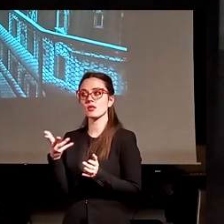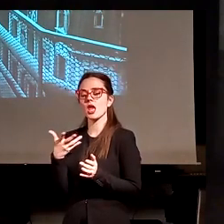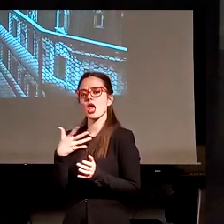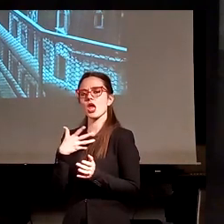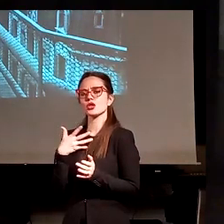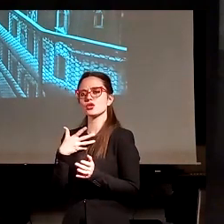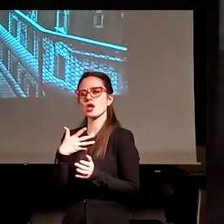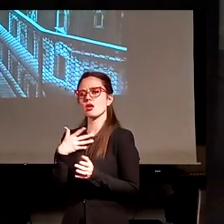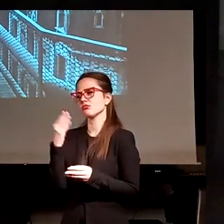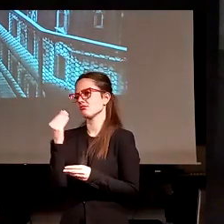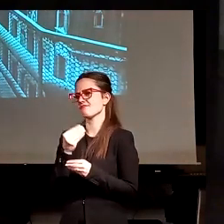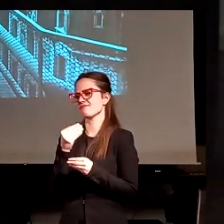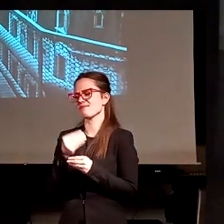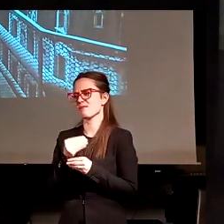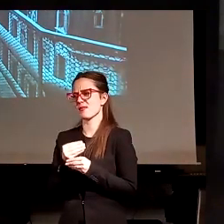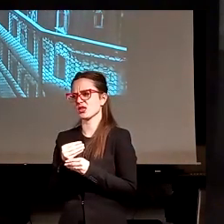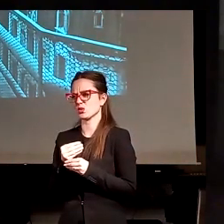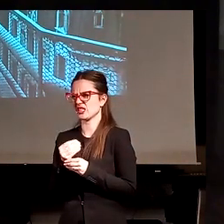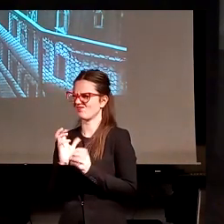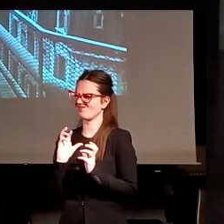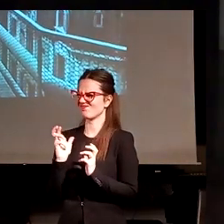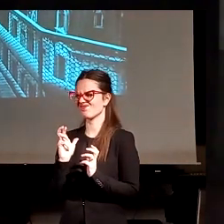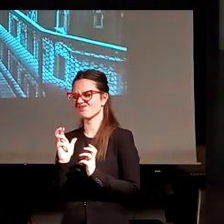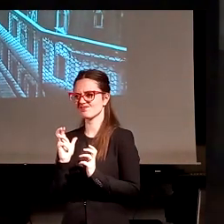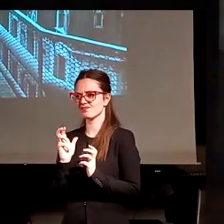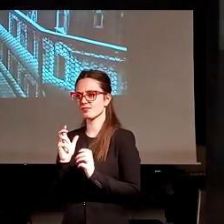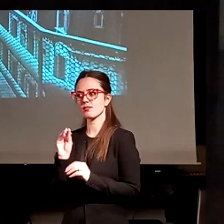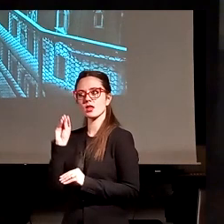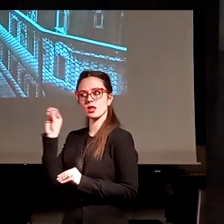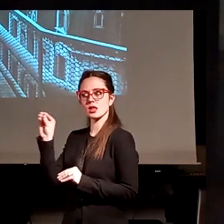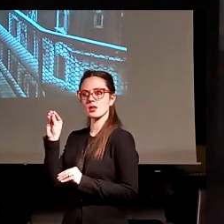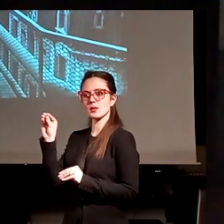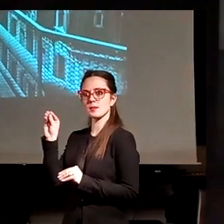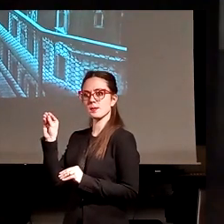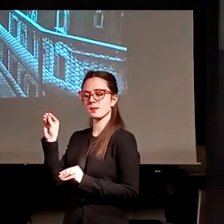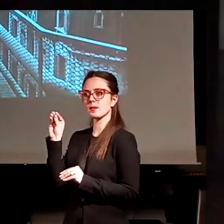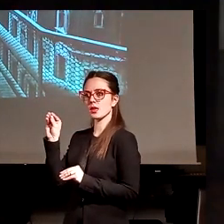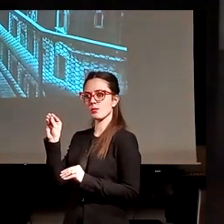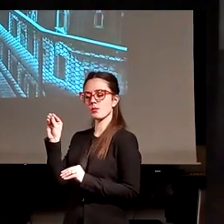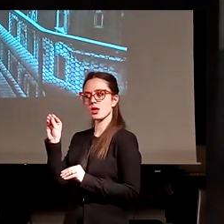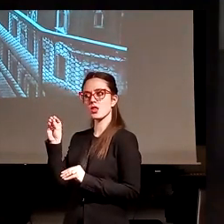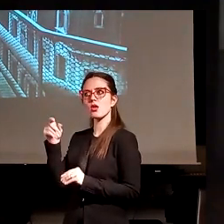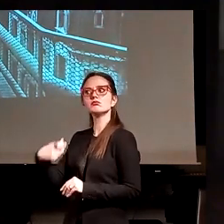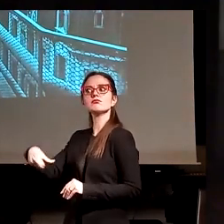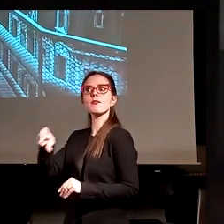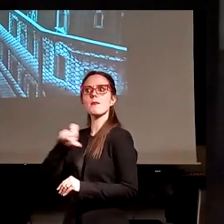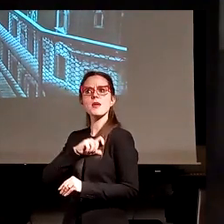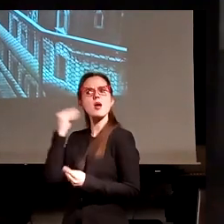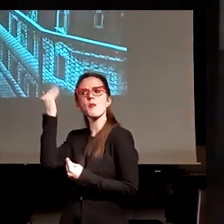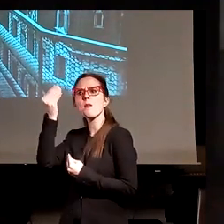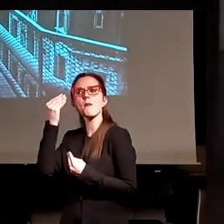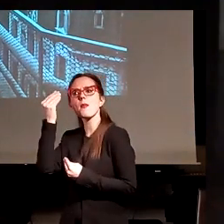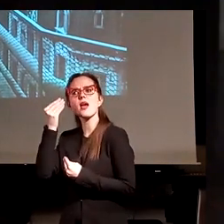bellissima di nabokov a cui chiesero cosa ne pensava di dei vincitori di questo premio di beckett borges